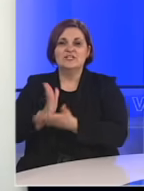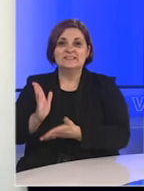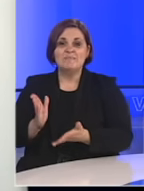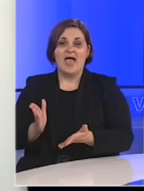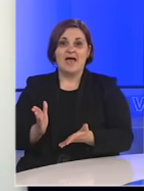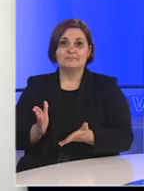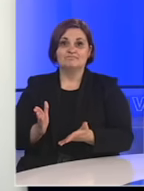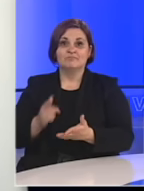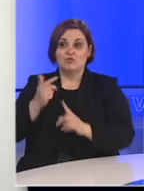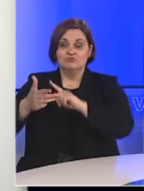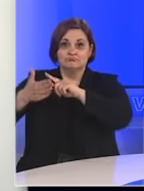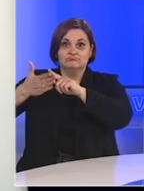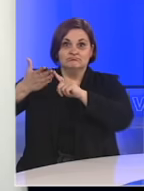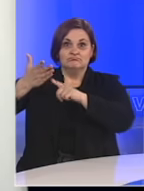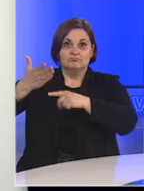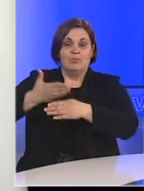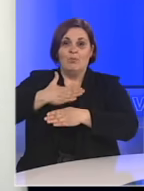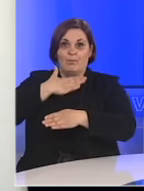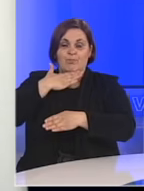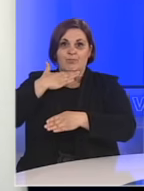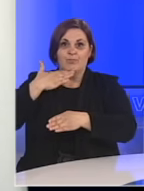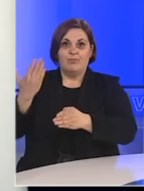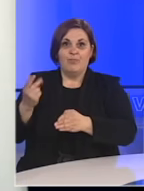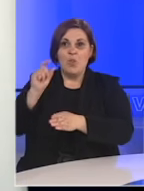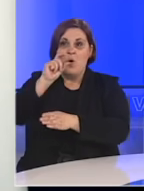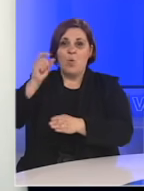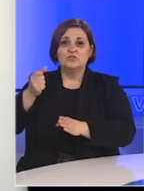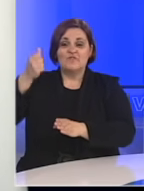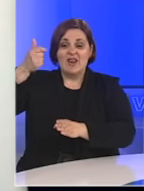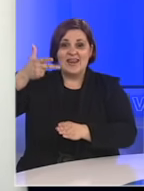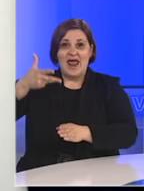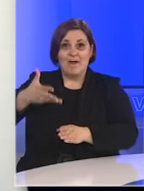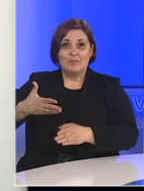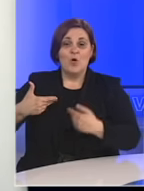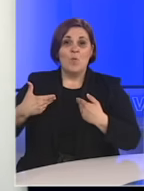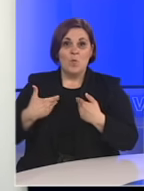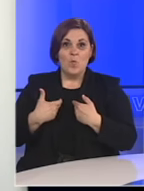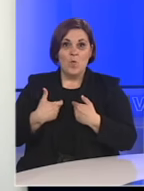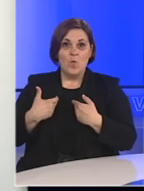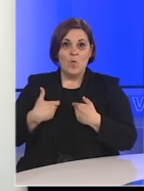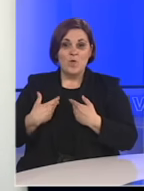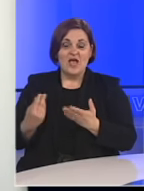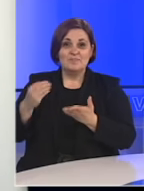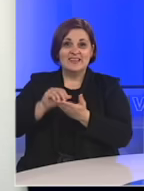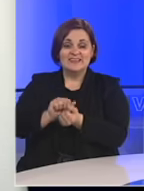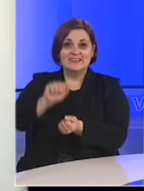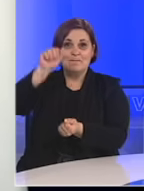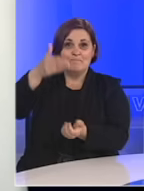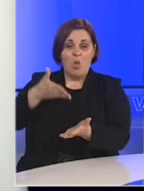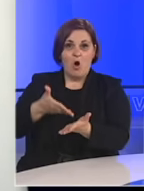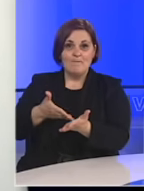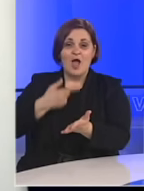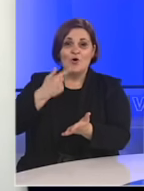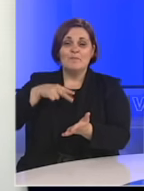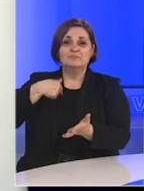dakle, postoji veliki broj ustanova nabranih u našem dodatku diplomi u kojima